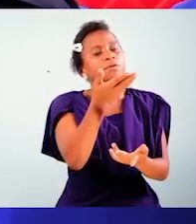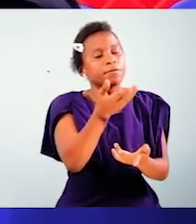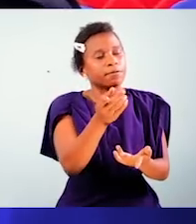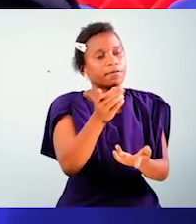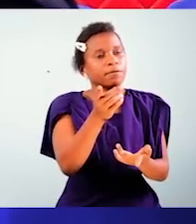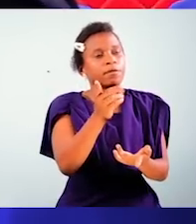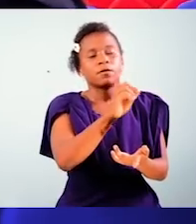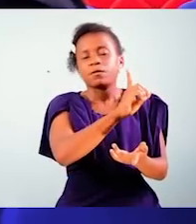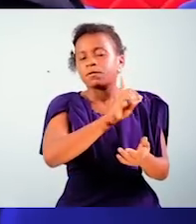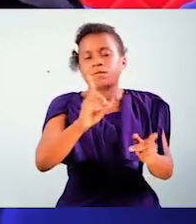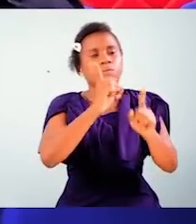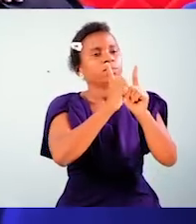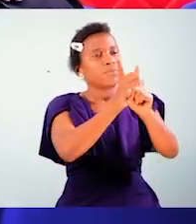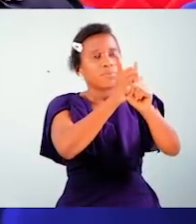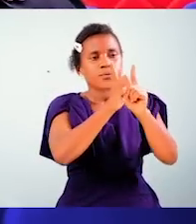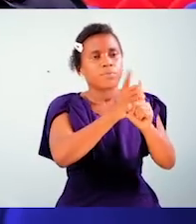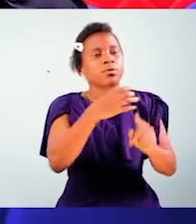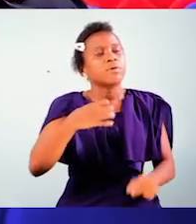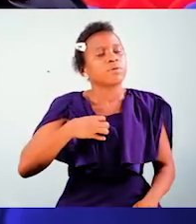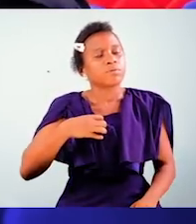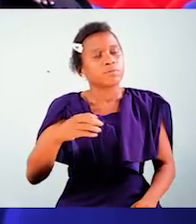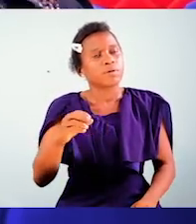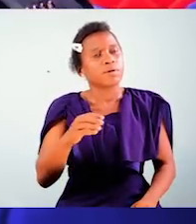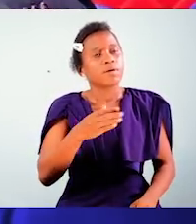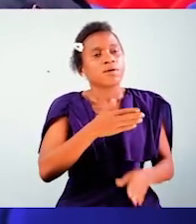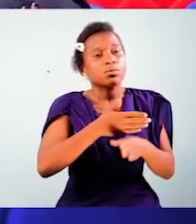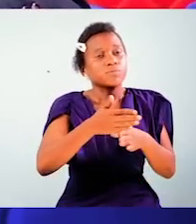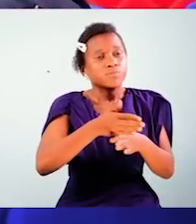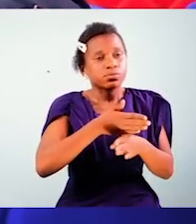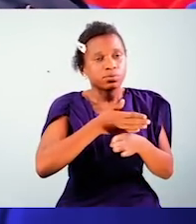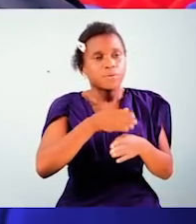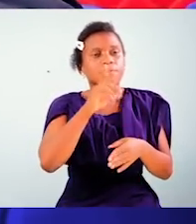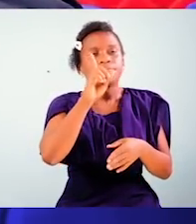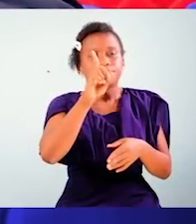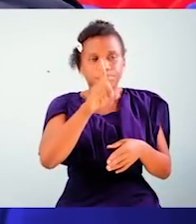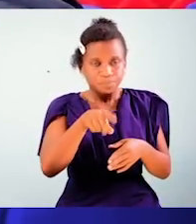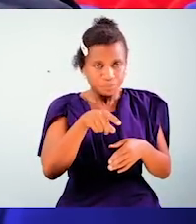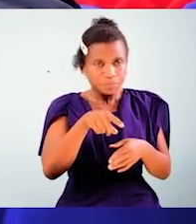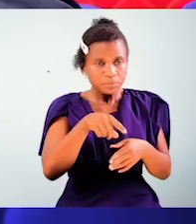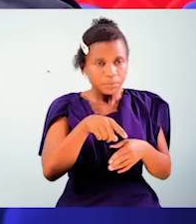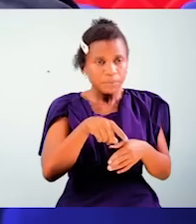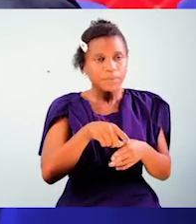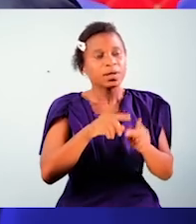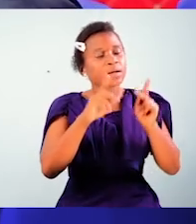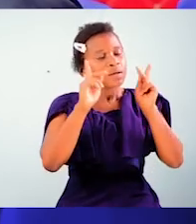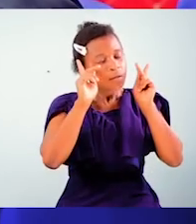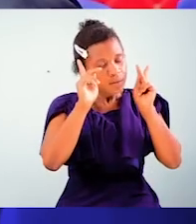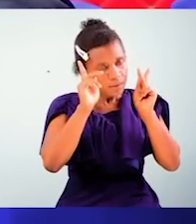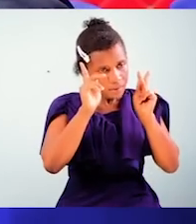hayakufuatwa na wizara husika. Tena haikuweka tu iwapo mapendekezo, inasema kama CAG ata